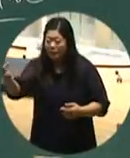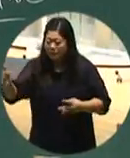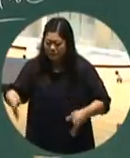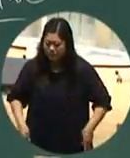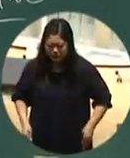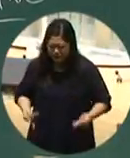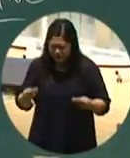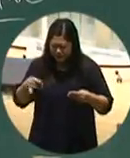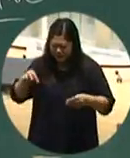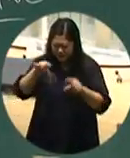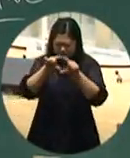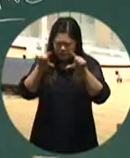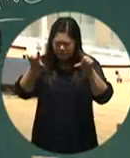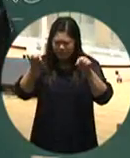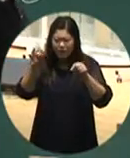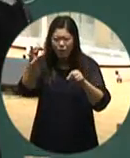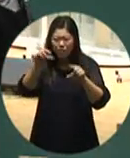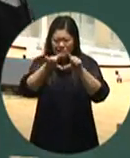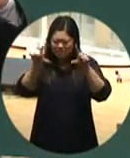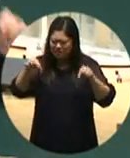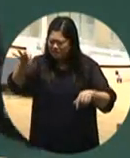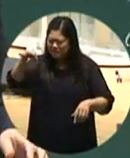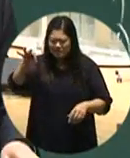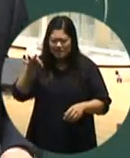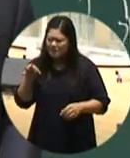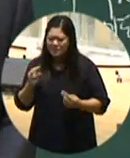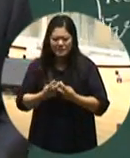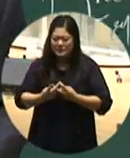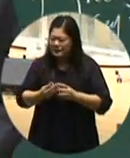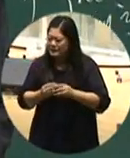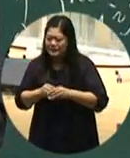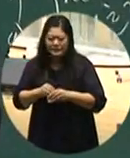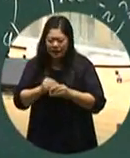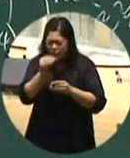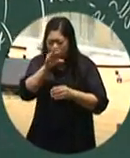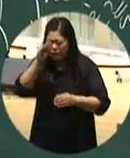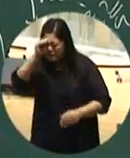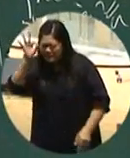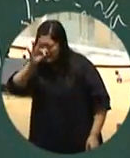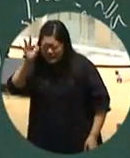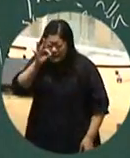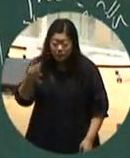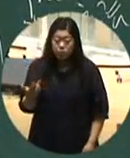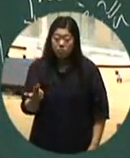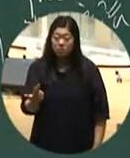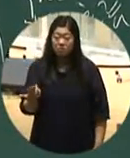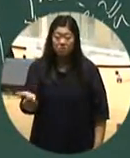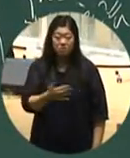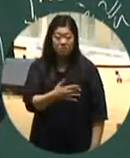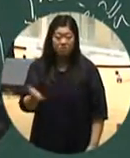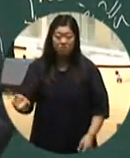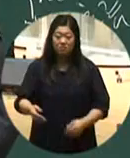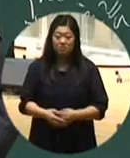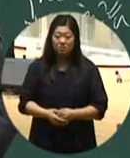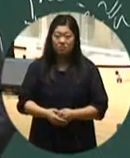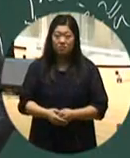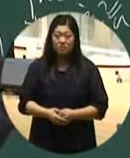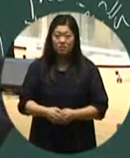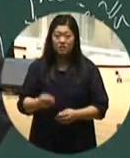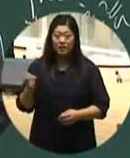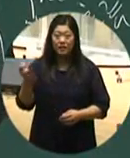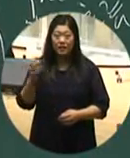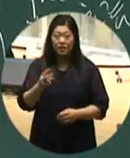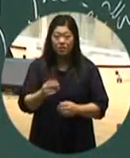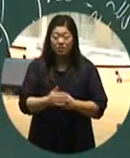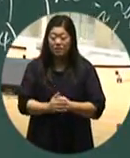very hard to give offering because I went to this one church in America. I'm looking for an offering envelope, and I couldn't find it at all. 특히 나는 목사님 방이잖아. 목사님 헌금